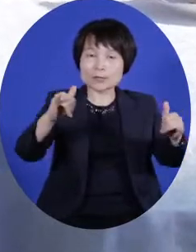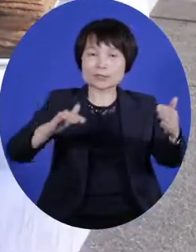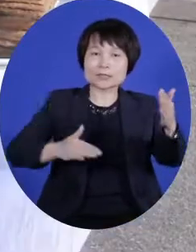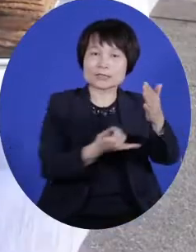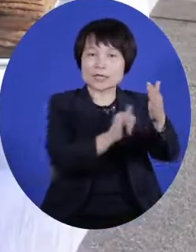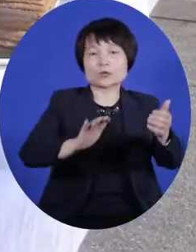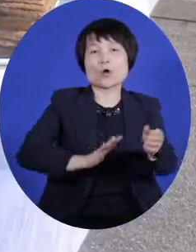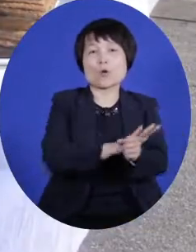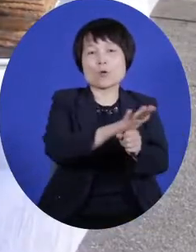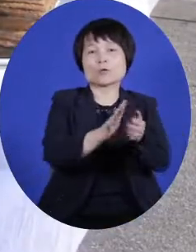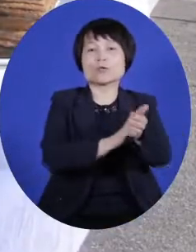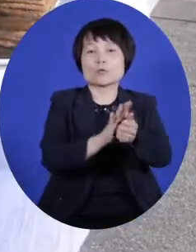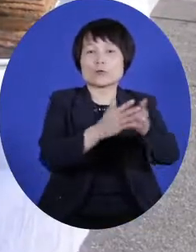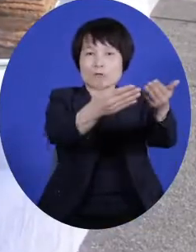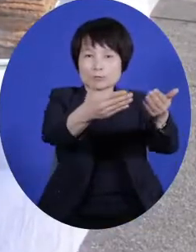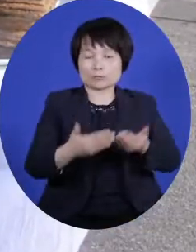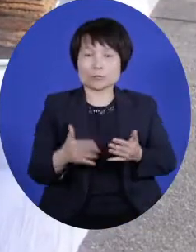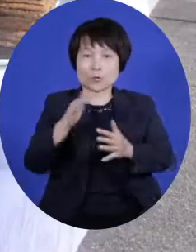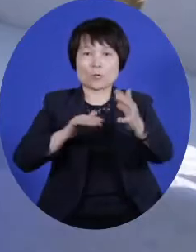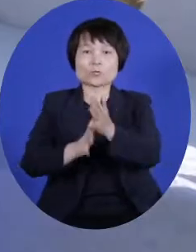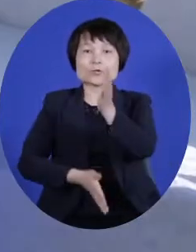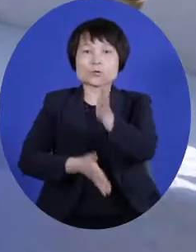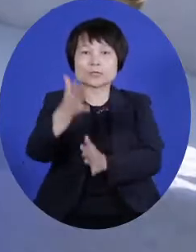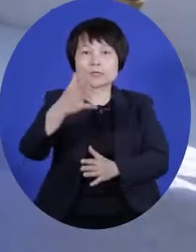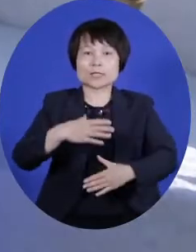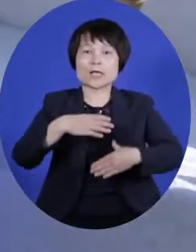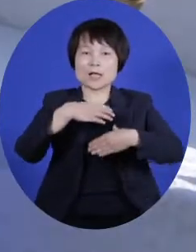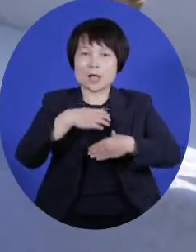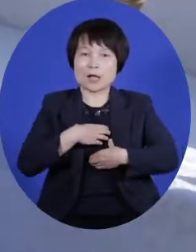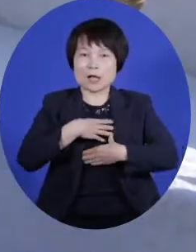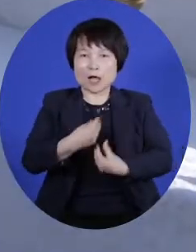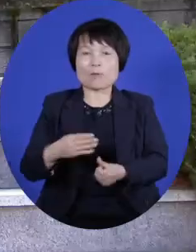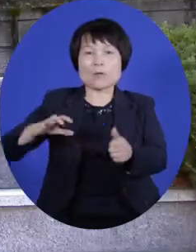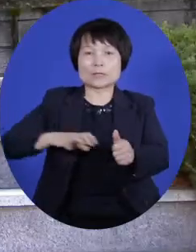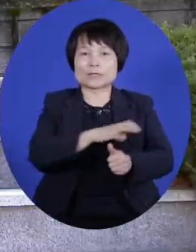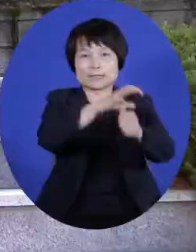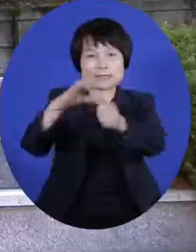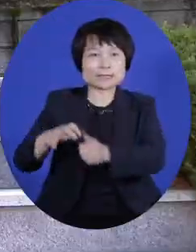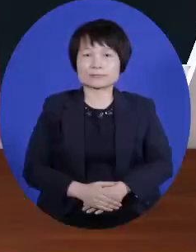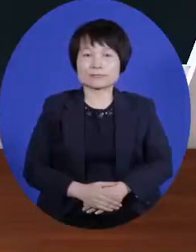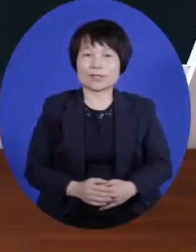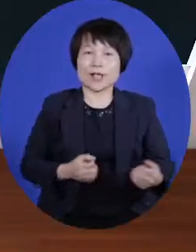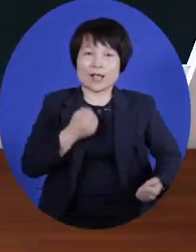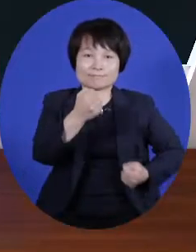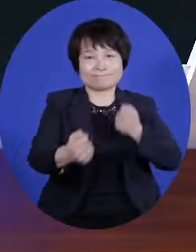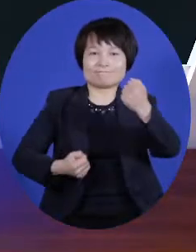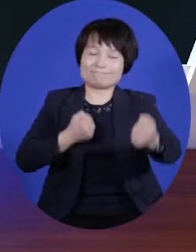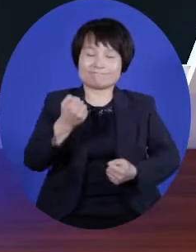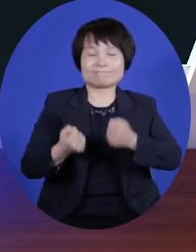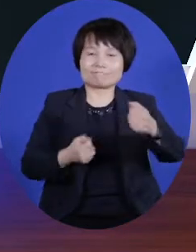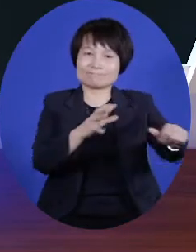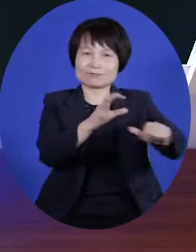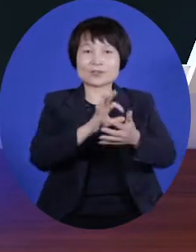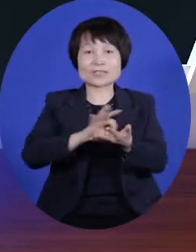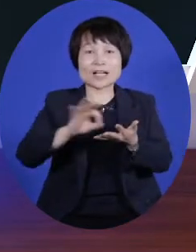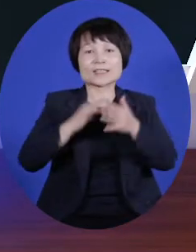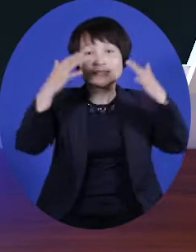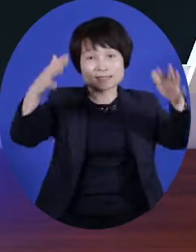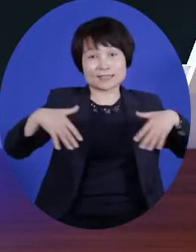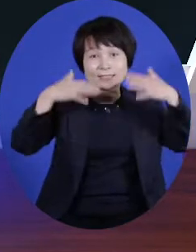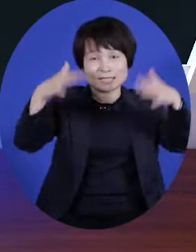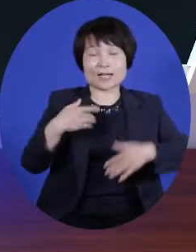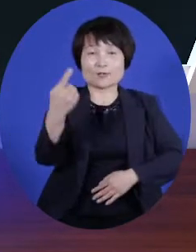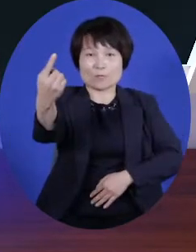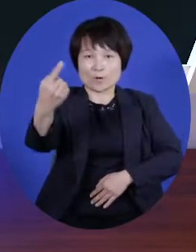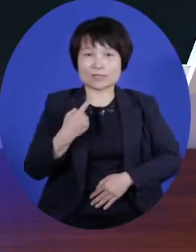한편 광주시민들의 안보의식을 함양하는 기회가 되었을 것으로 기대한다고 밝혔습니다. 자전거 타기 좋은 가을철을